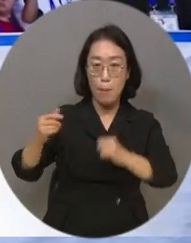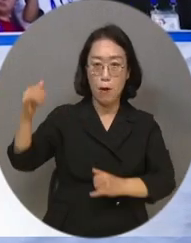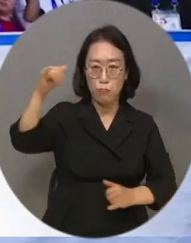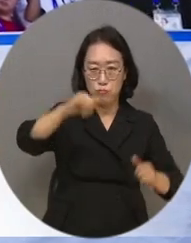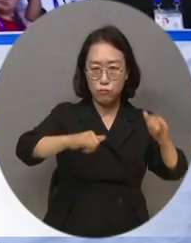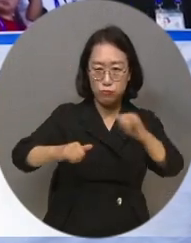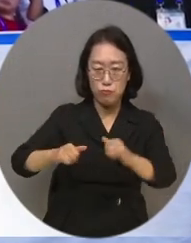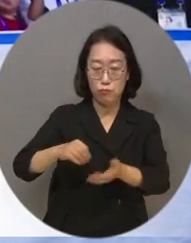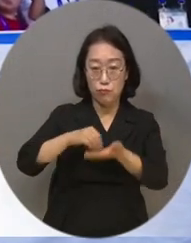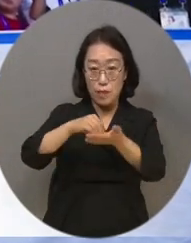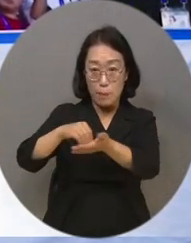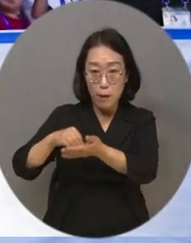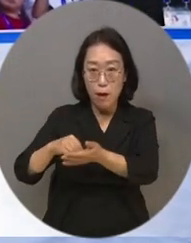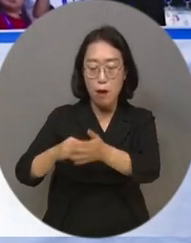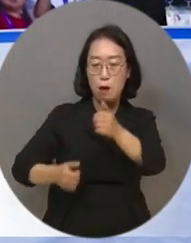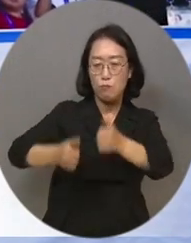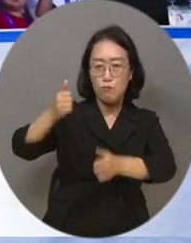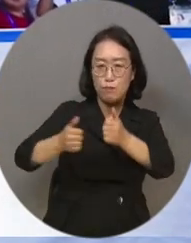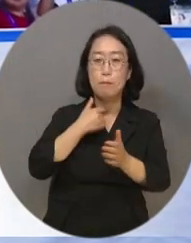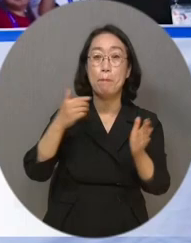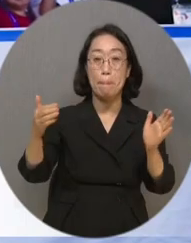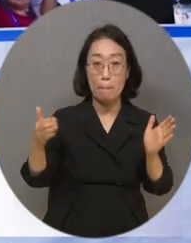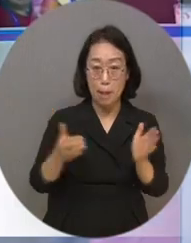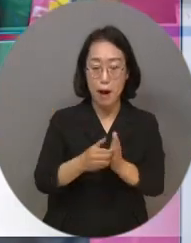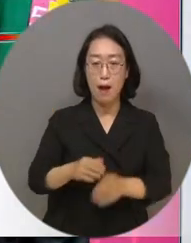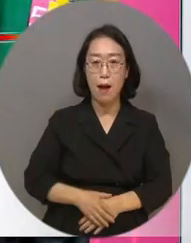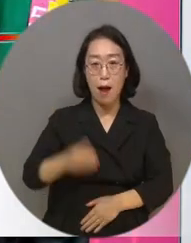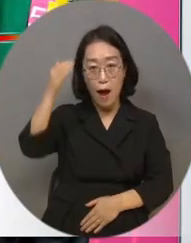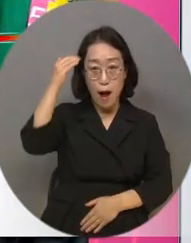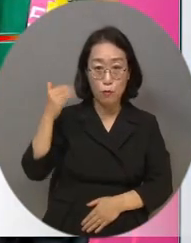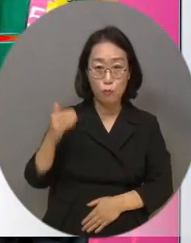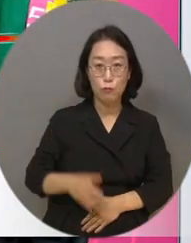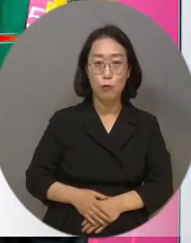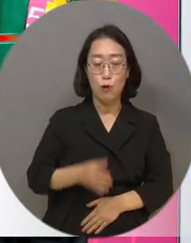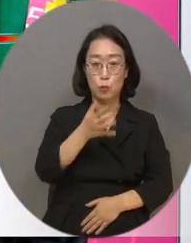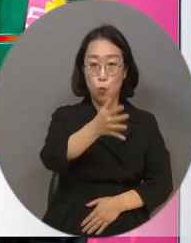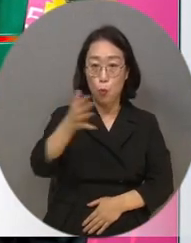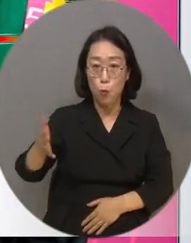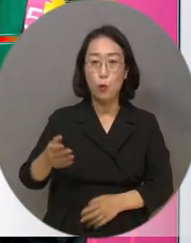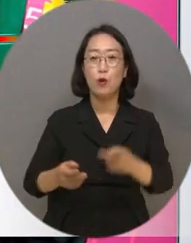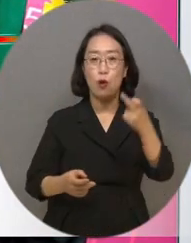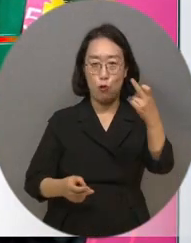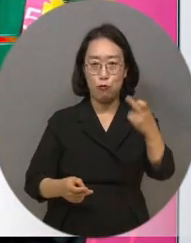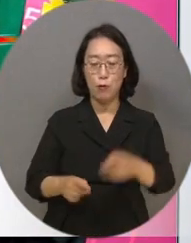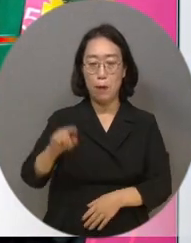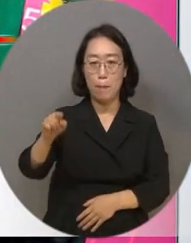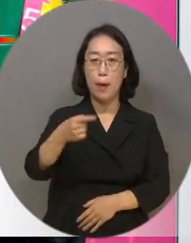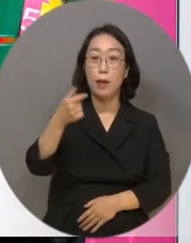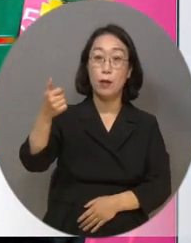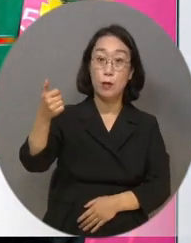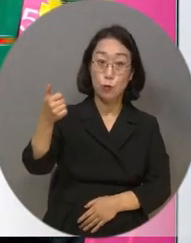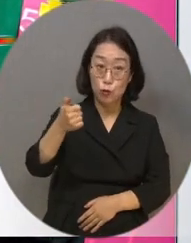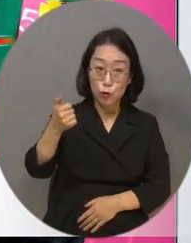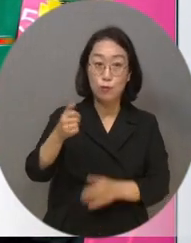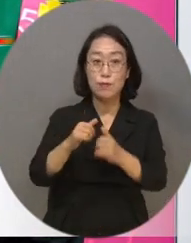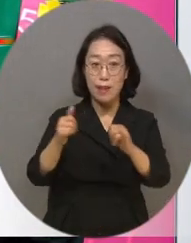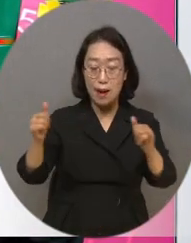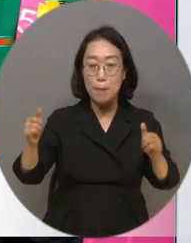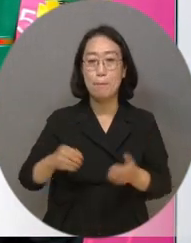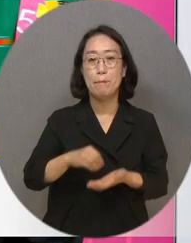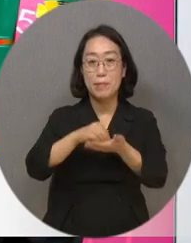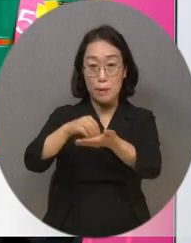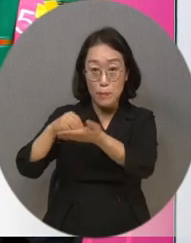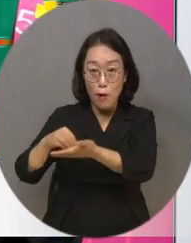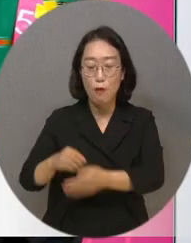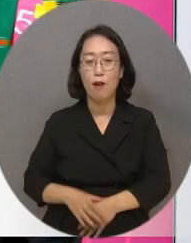종목에 참가해 선의의 경쟁을 펼쳤습니다 대한민국은 12개 종목의 백 쉬운 명의 선수단이 참가해